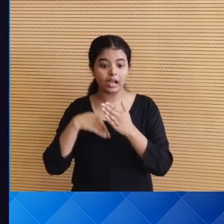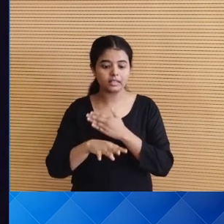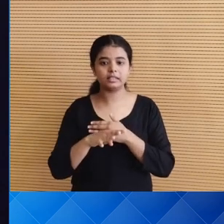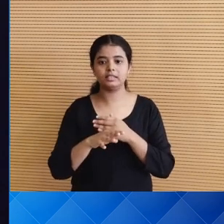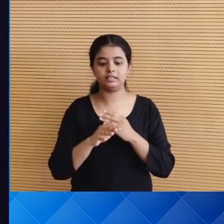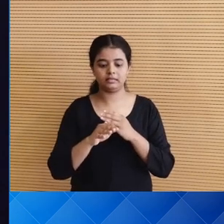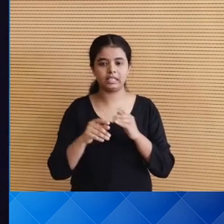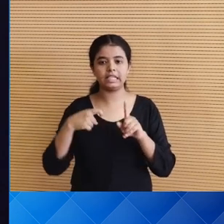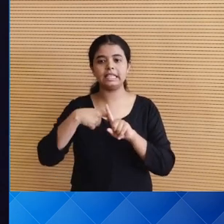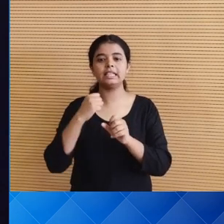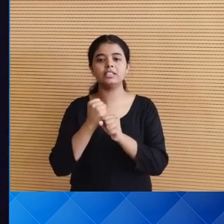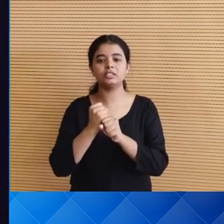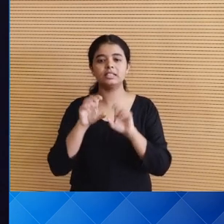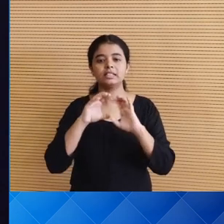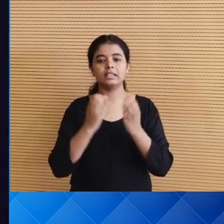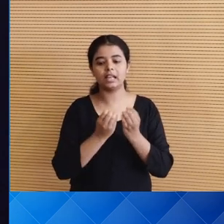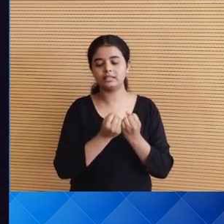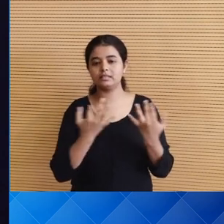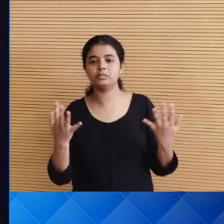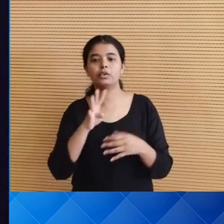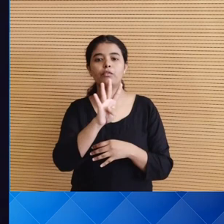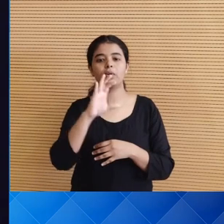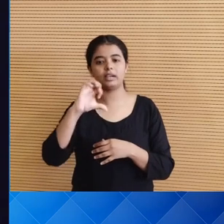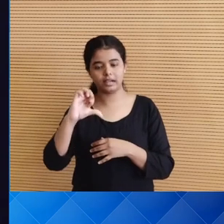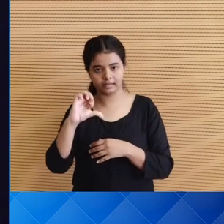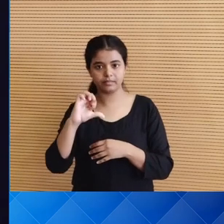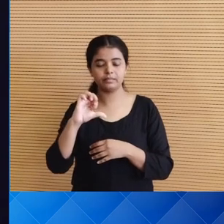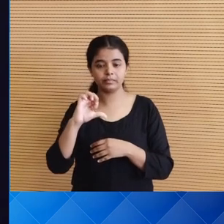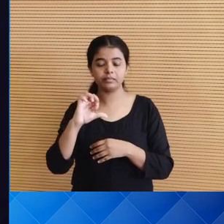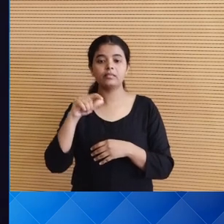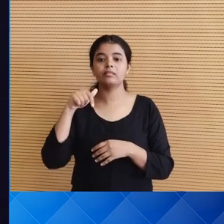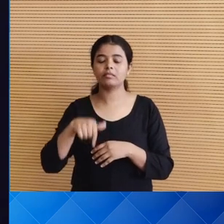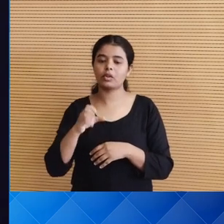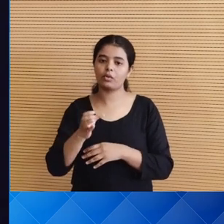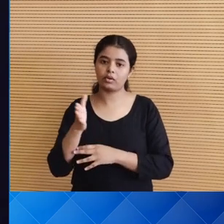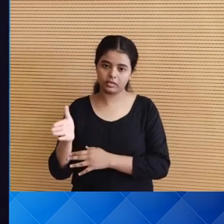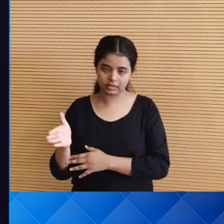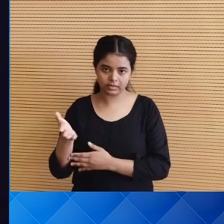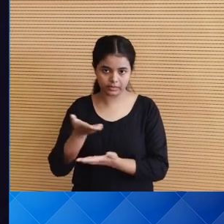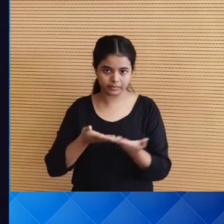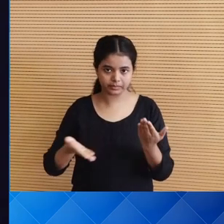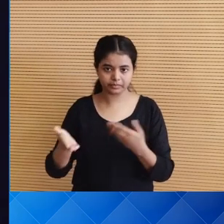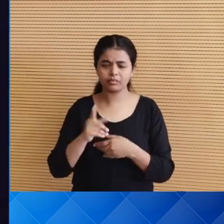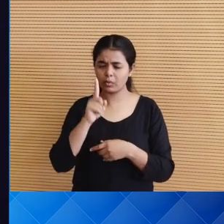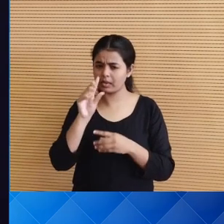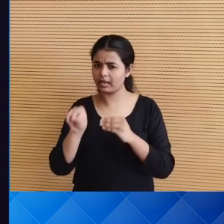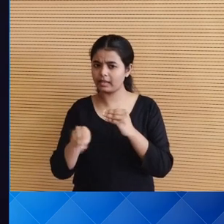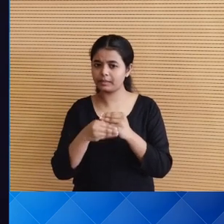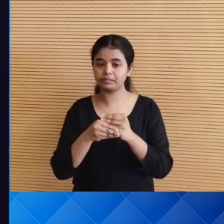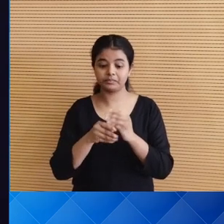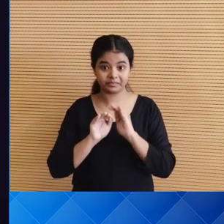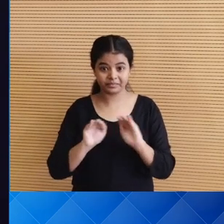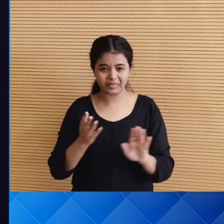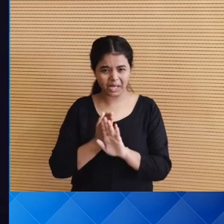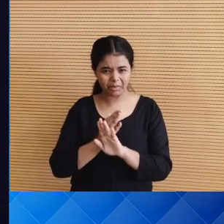वाटिकाज हैं उनका इनॉग्रेशन भी है, उसके लिए केंद्रीय विद्यालय को भी बहुत बधाई. आई जस्ट वॉन्ट टू मैंशन कि ये जो छोटे बच्चे थे